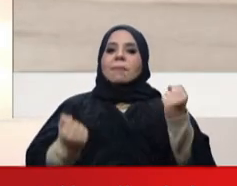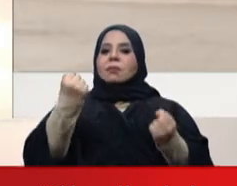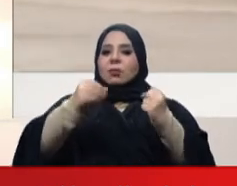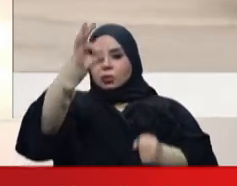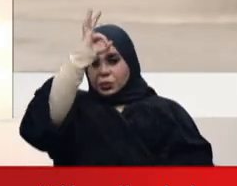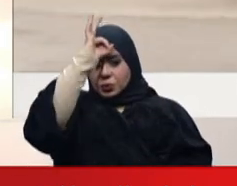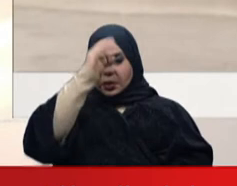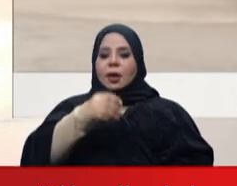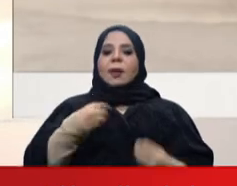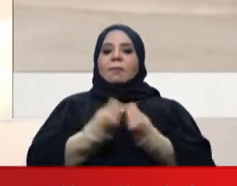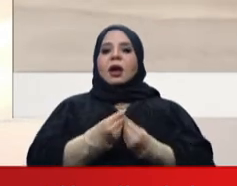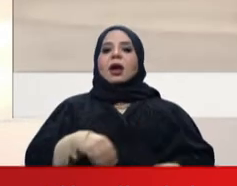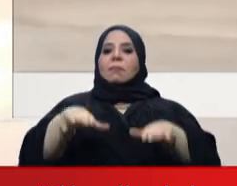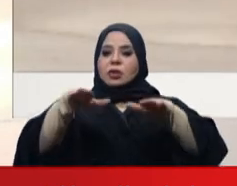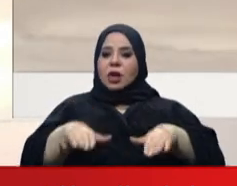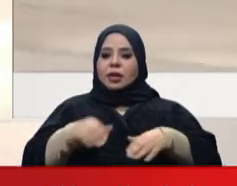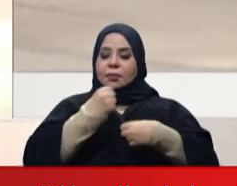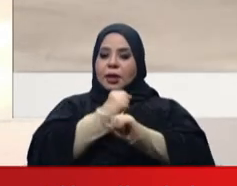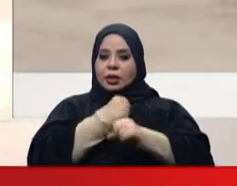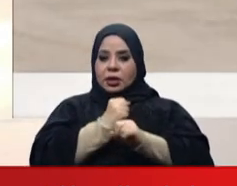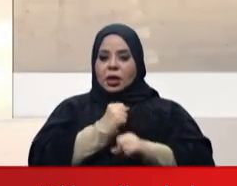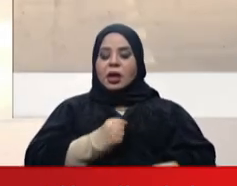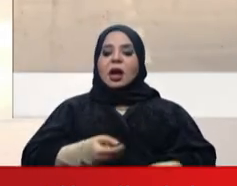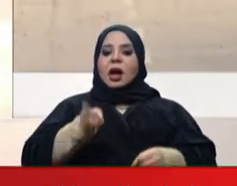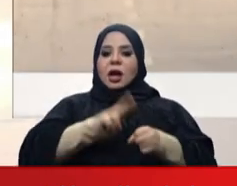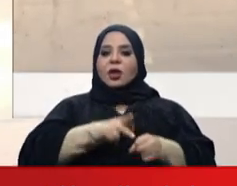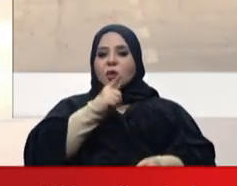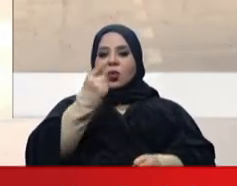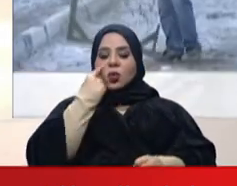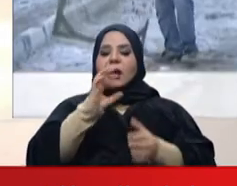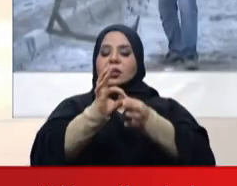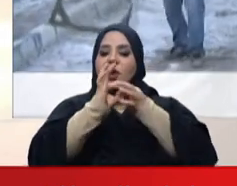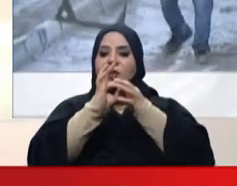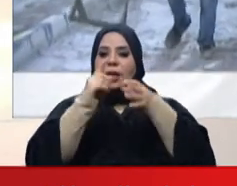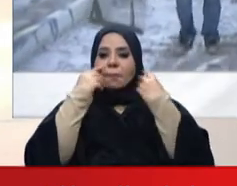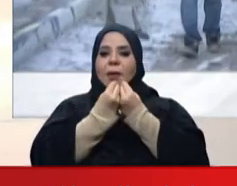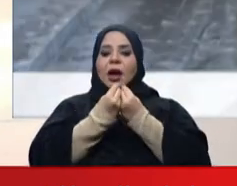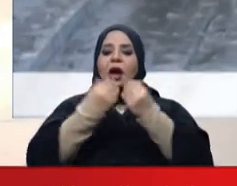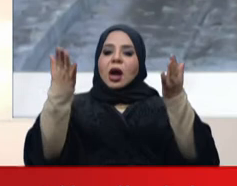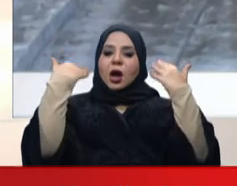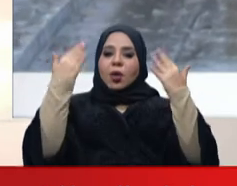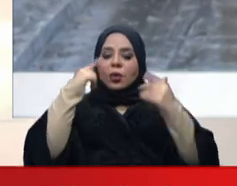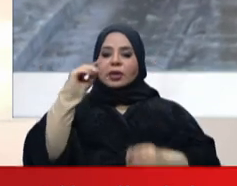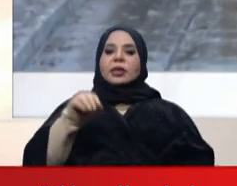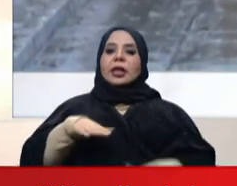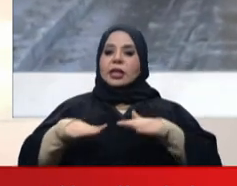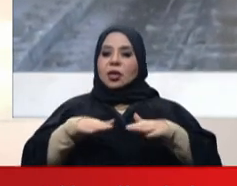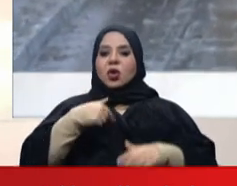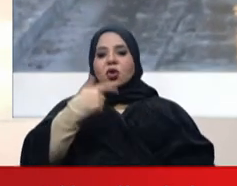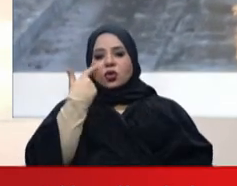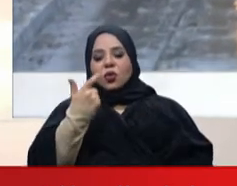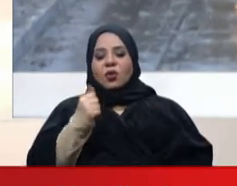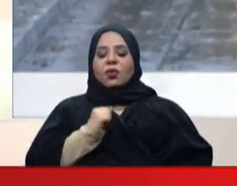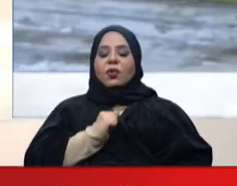والمجالس البلدية، وكذلك اتصال مباشر مع إدارة الأرصاد الجوية لاطلاعنا على حالة